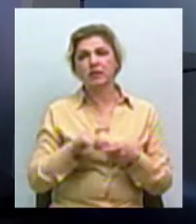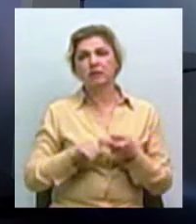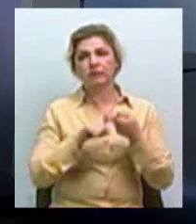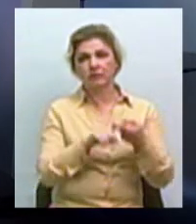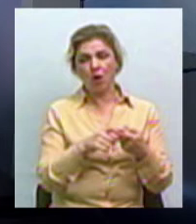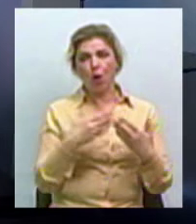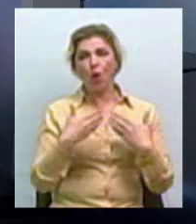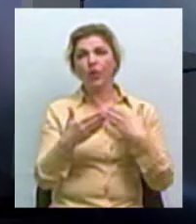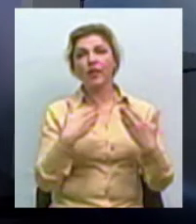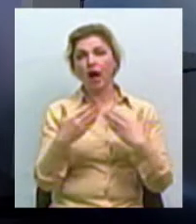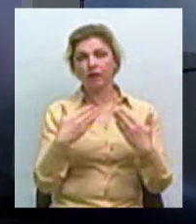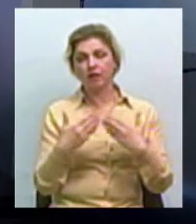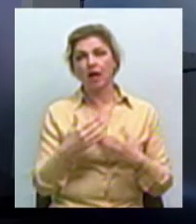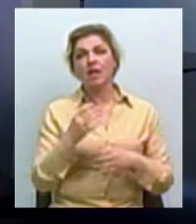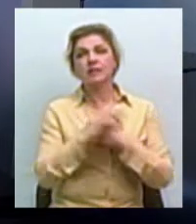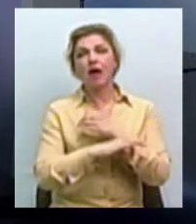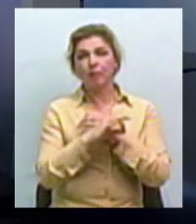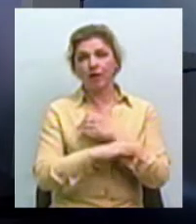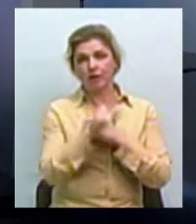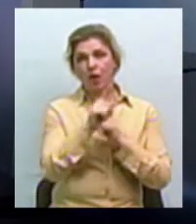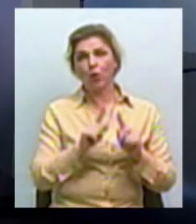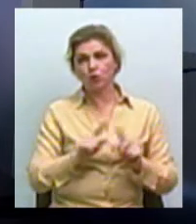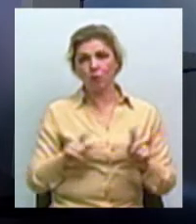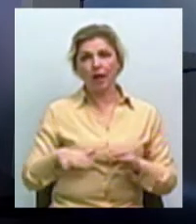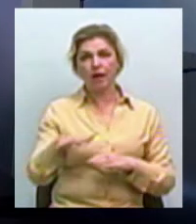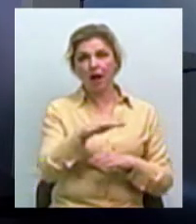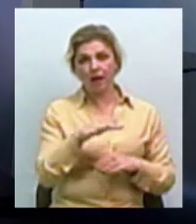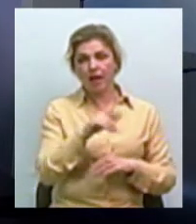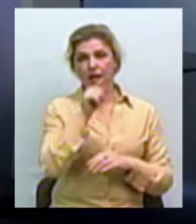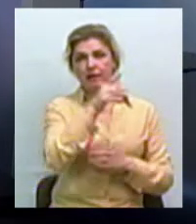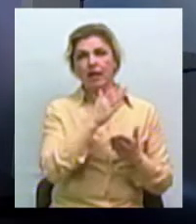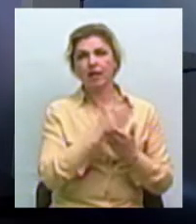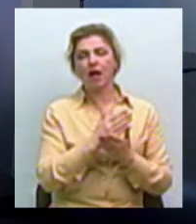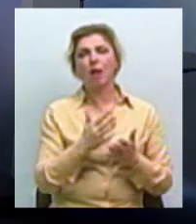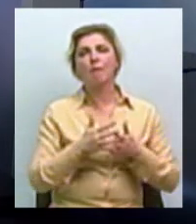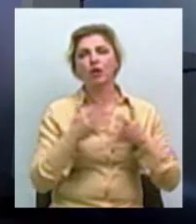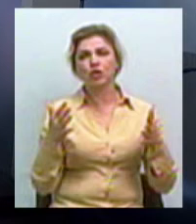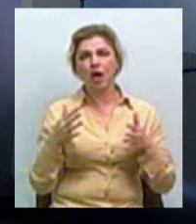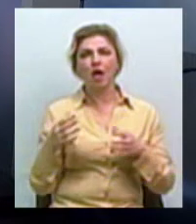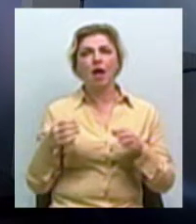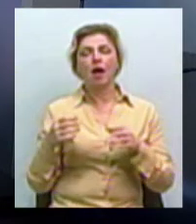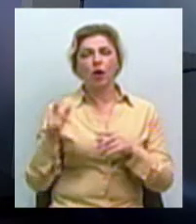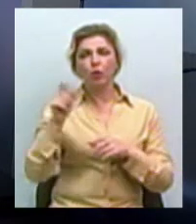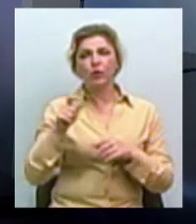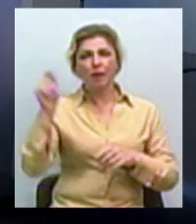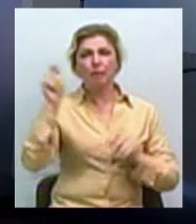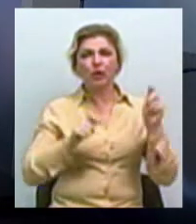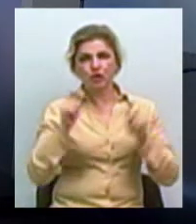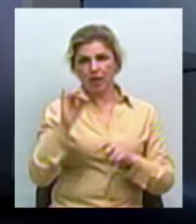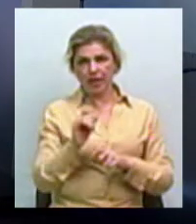повинні забувати про те, що Закарпаття – особливий край, і там є висока міграція населення. І цей студент міг